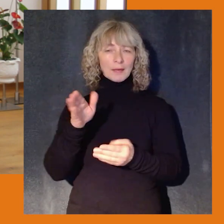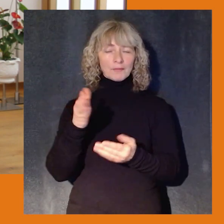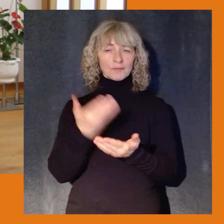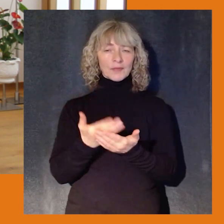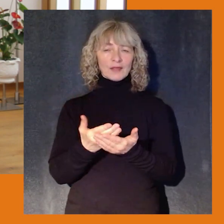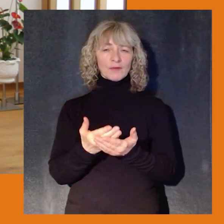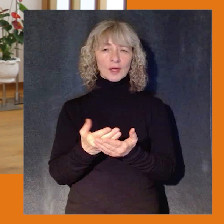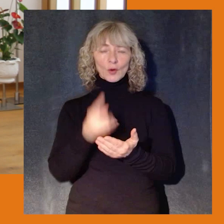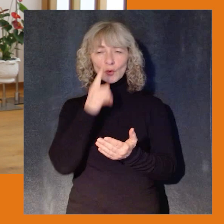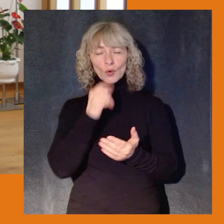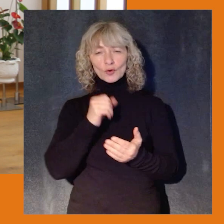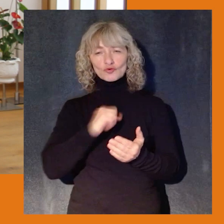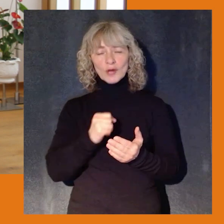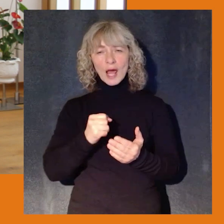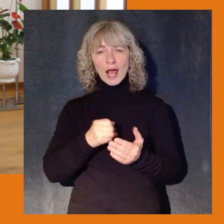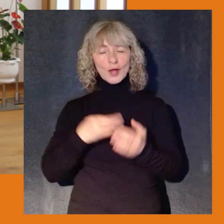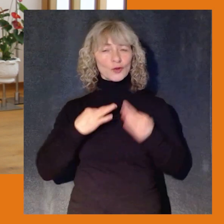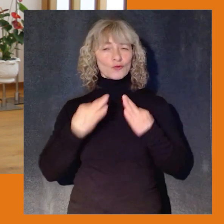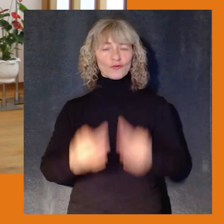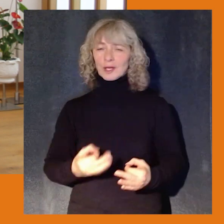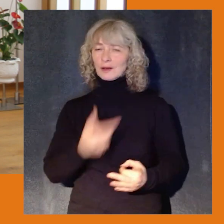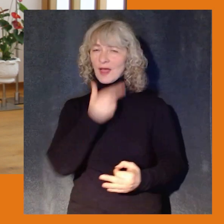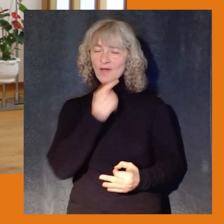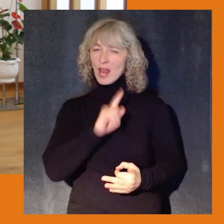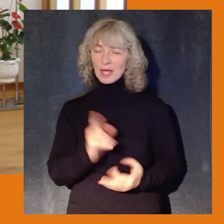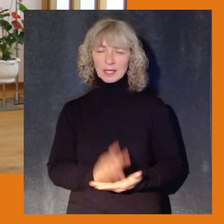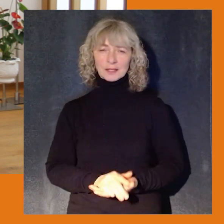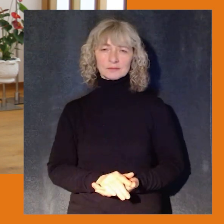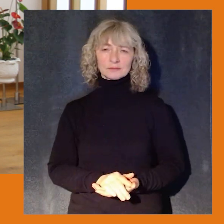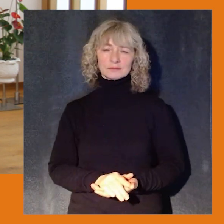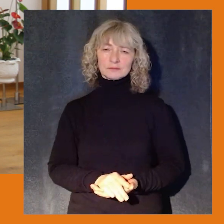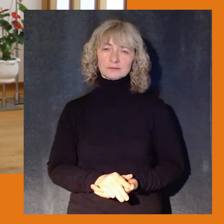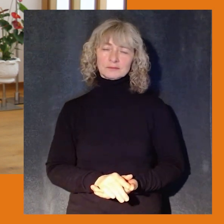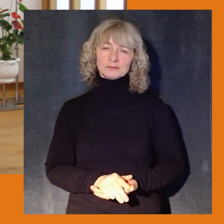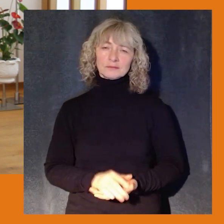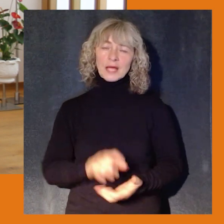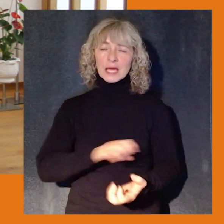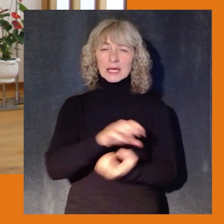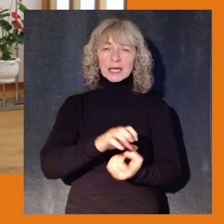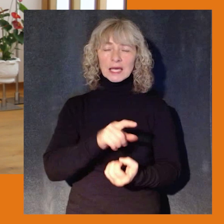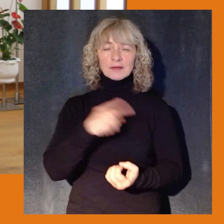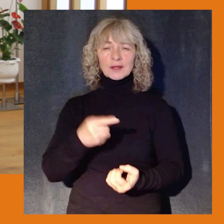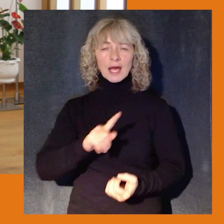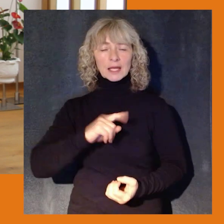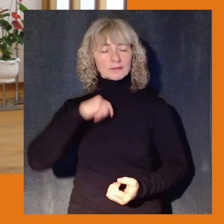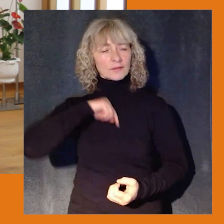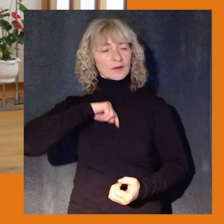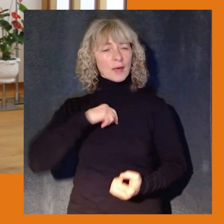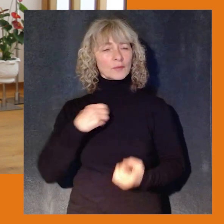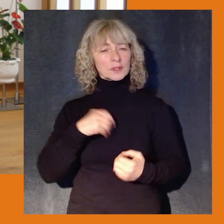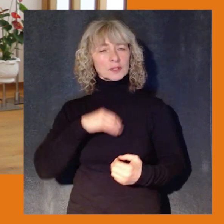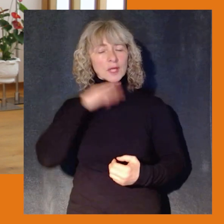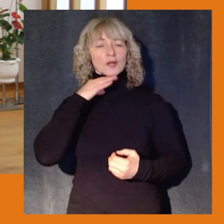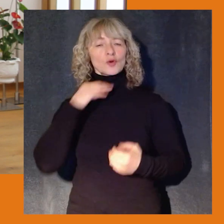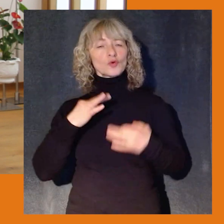zur Versuchung gibt er sich mit Vorläufigem nicht zufrieden. In der Krise kann ein